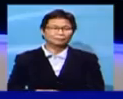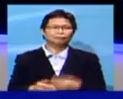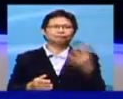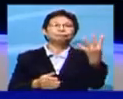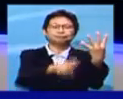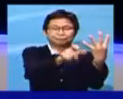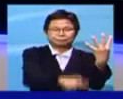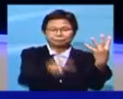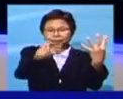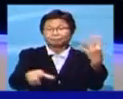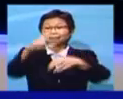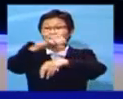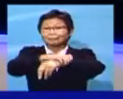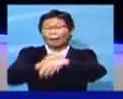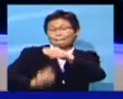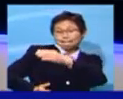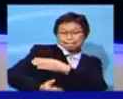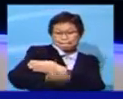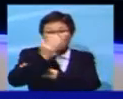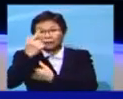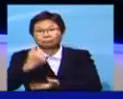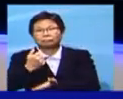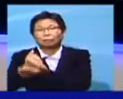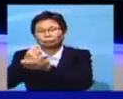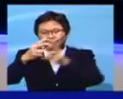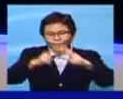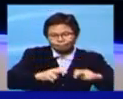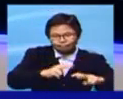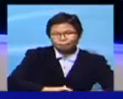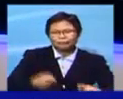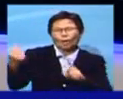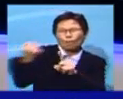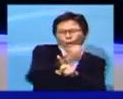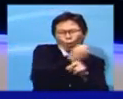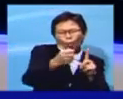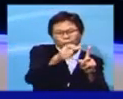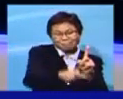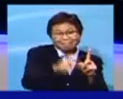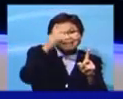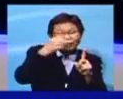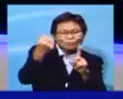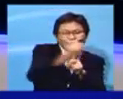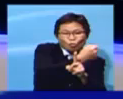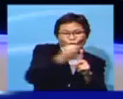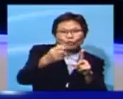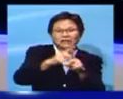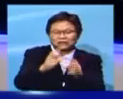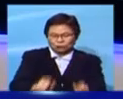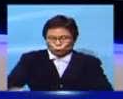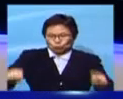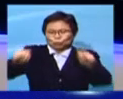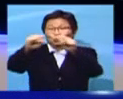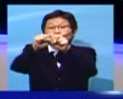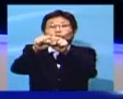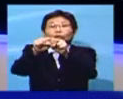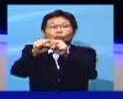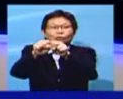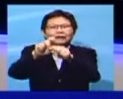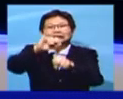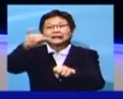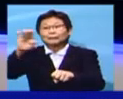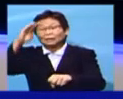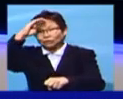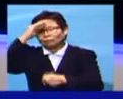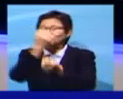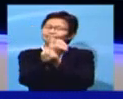empat lelaki yang ditahan pagi tadi bagi membantu siasatan kes pukul seorang lelaki di hadapan sebuah Surau di taman Austin Perdana Johor